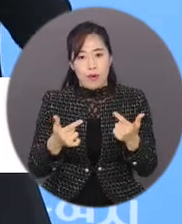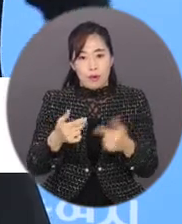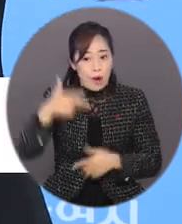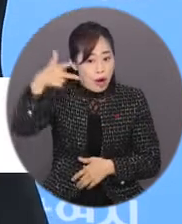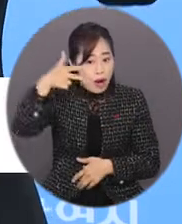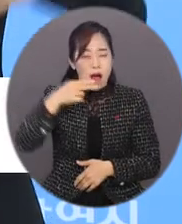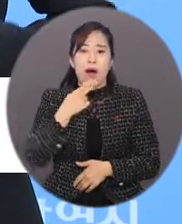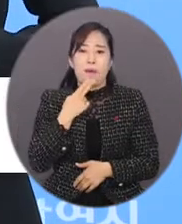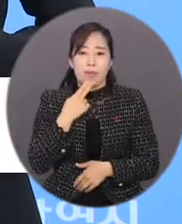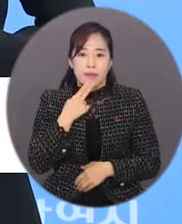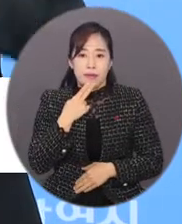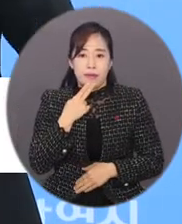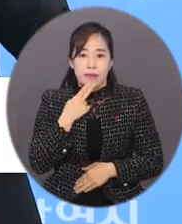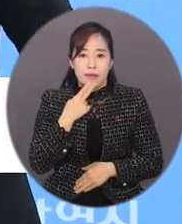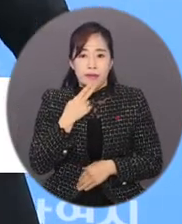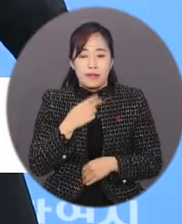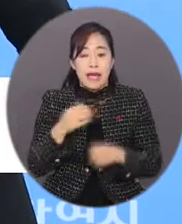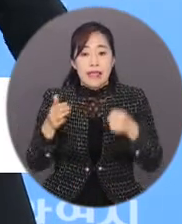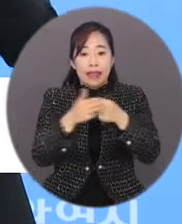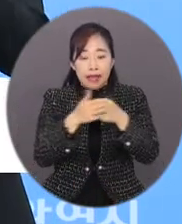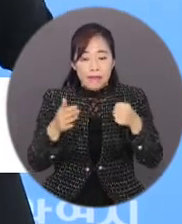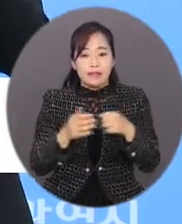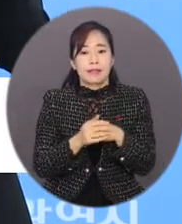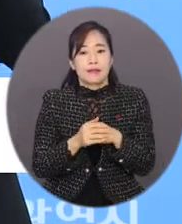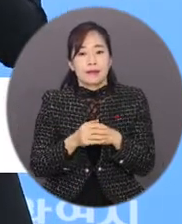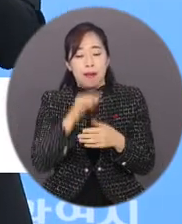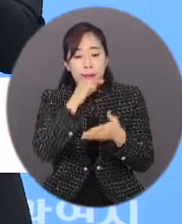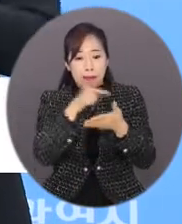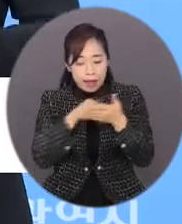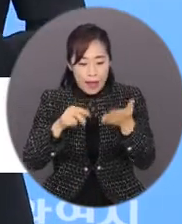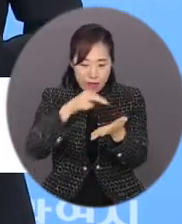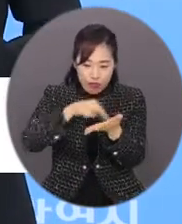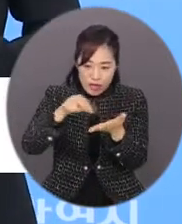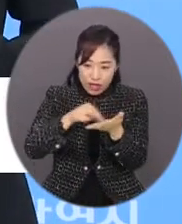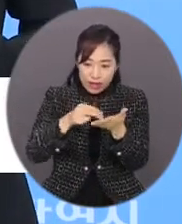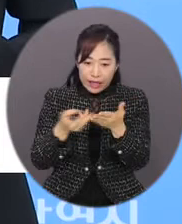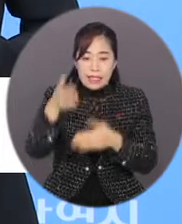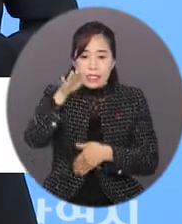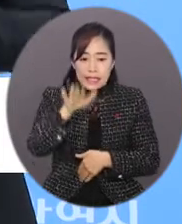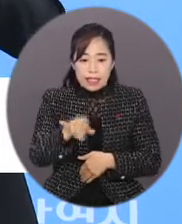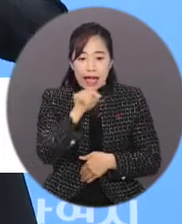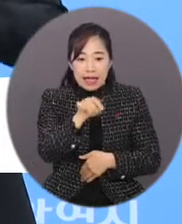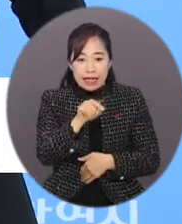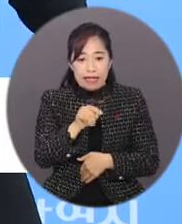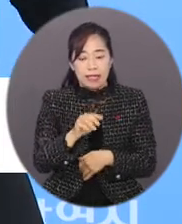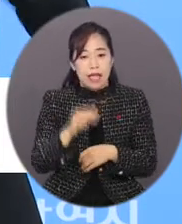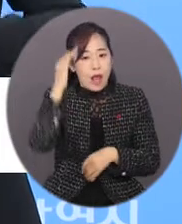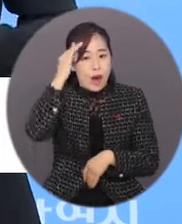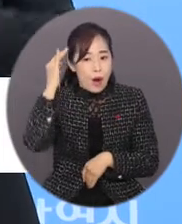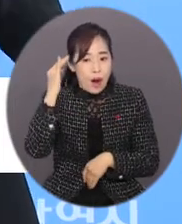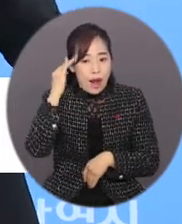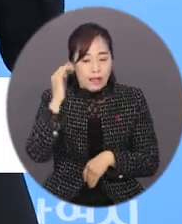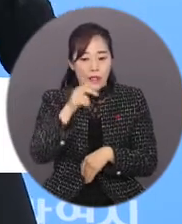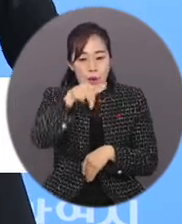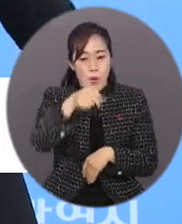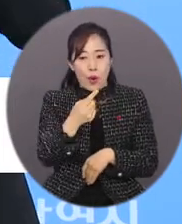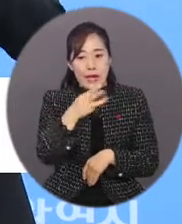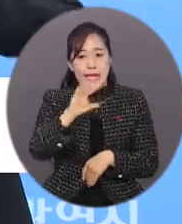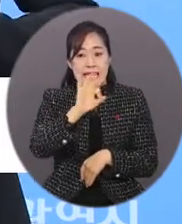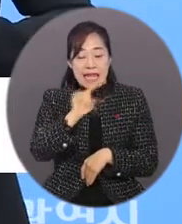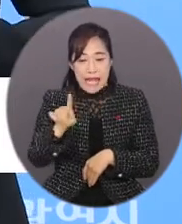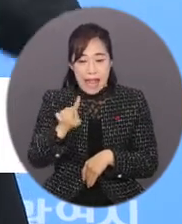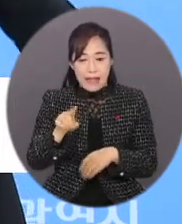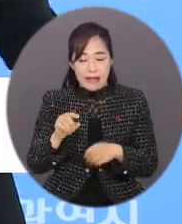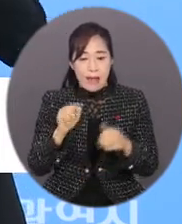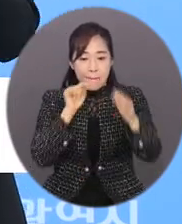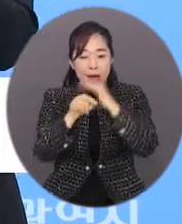없습니다. 그래서 저희들이 재난문자를 통해서 혹시 BH코리아 사무실을 방문하신 분들은 검사를 받도록